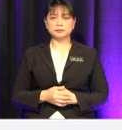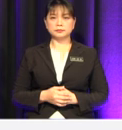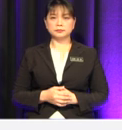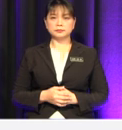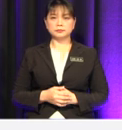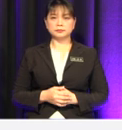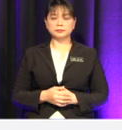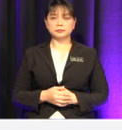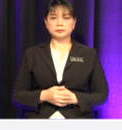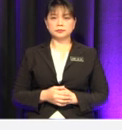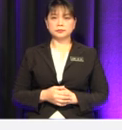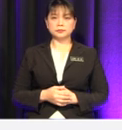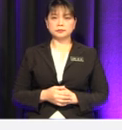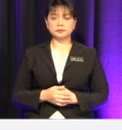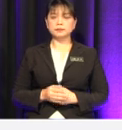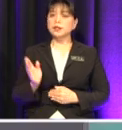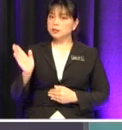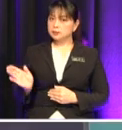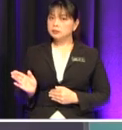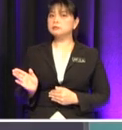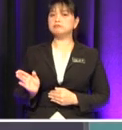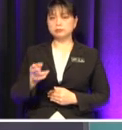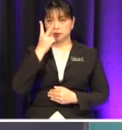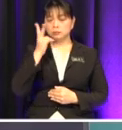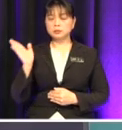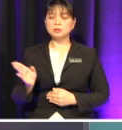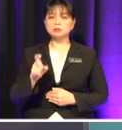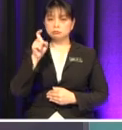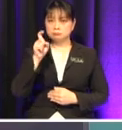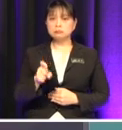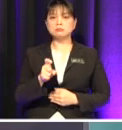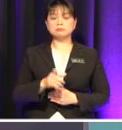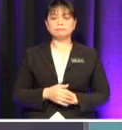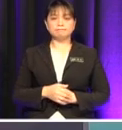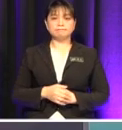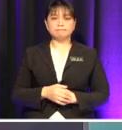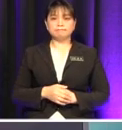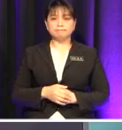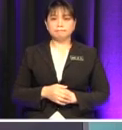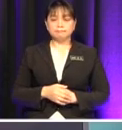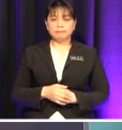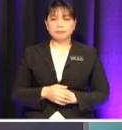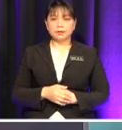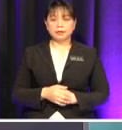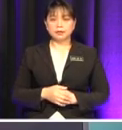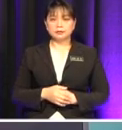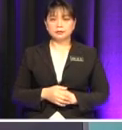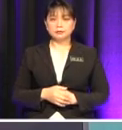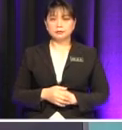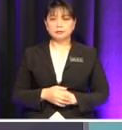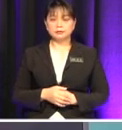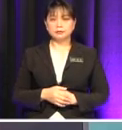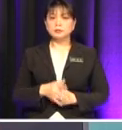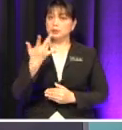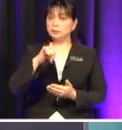jadi yang ini perlu untuk memberi tenaga semasa bersukan Oke dan yang bidang yang